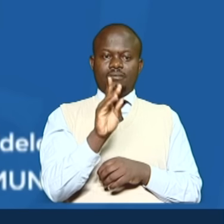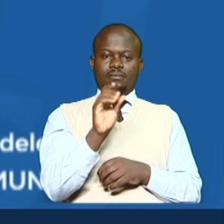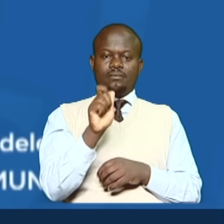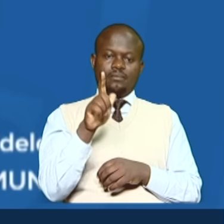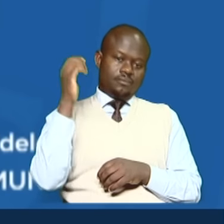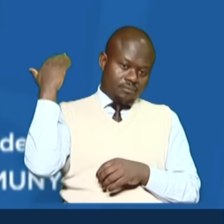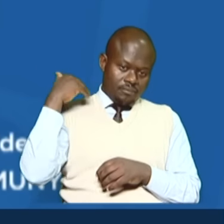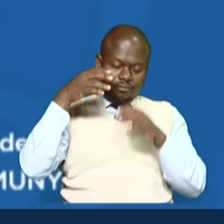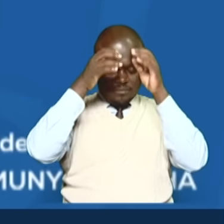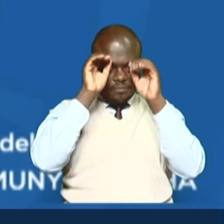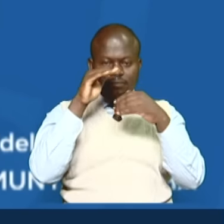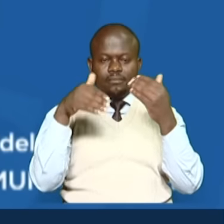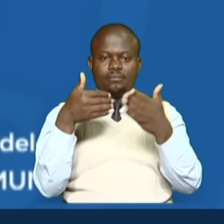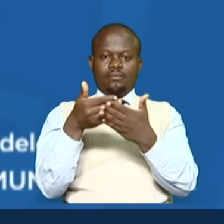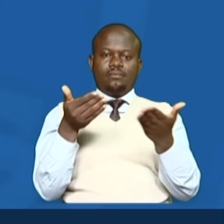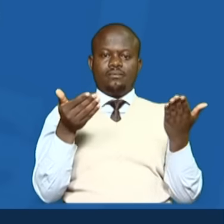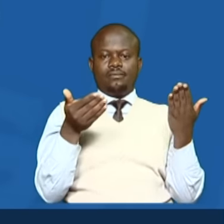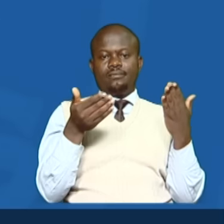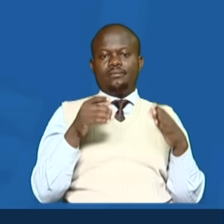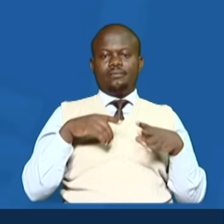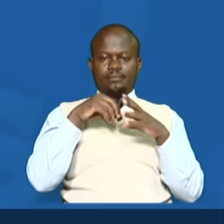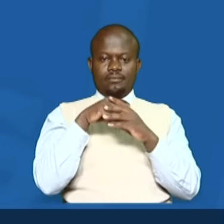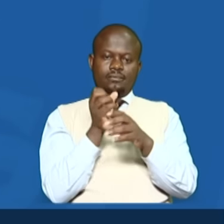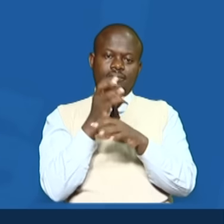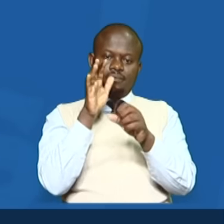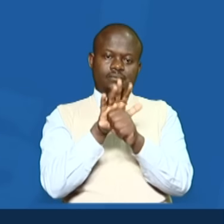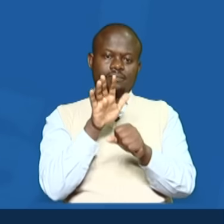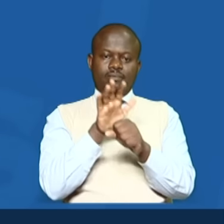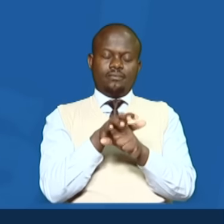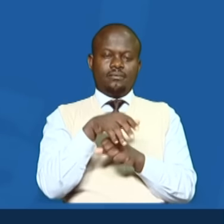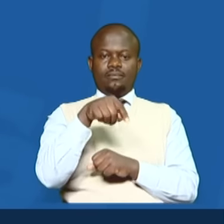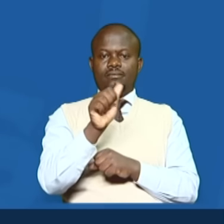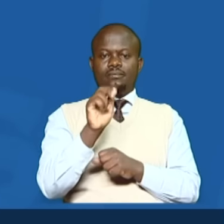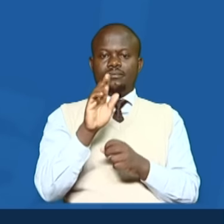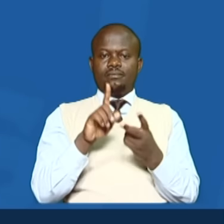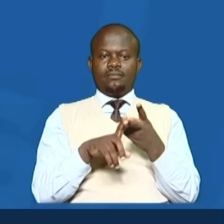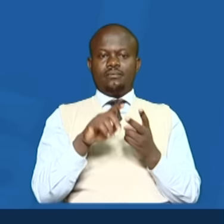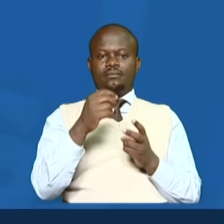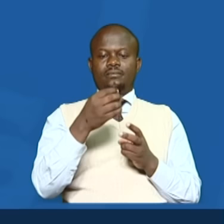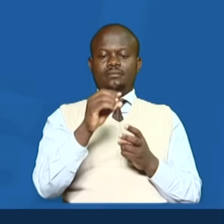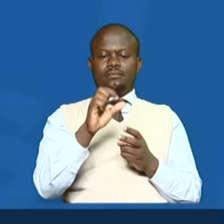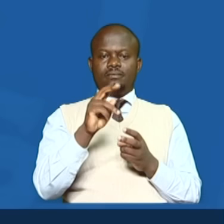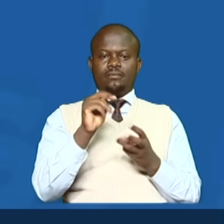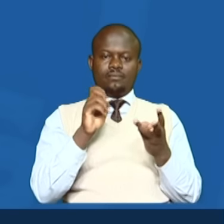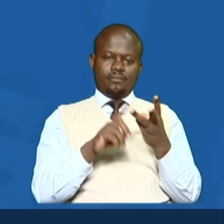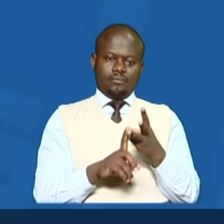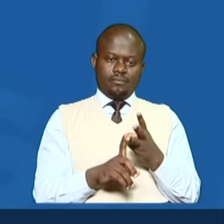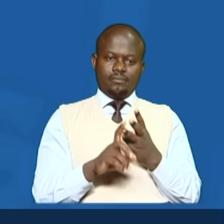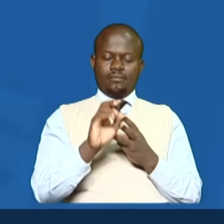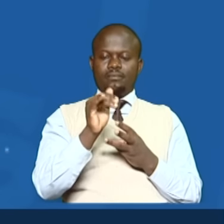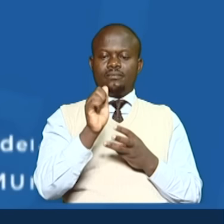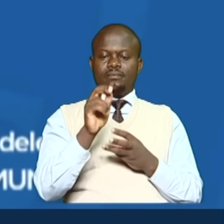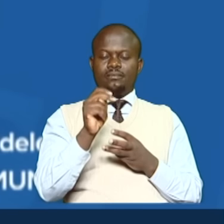president. Aba bose bakaba rero ari abayibaye. Abajyanama bo ni benshi, harimo Paul Ramyambuga, Theogene Namaka, Jean